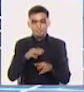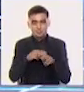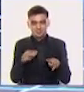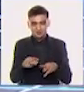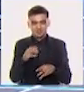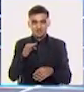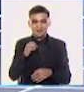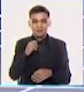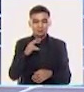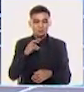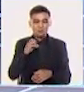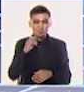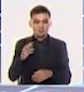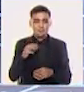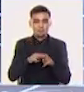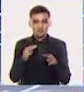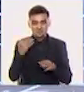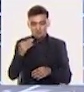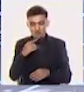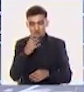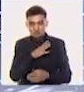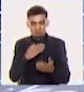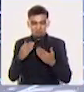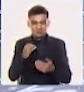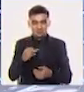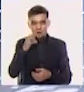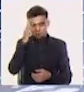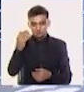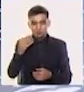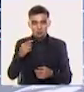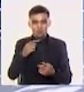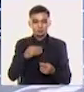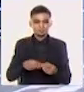министрлігімен еңбек және халықты әлеуметтік қорғау министрлігіне мемлекеттік төлем көлемін қайта қарауды ұсынған.